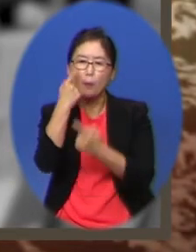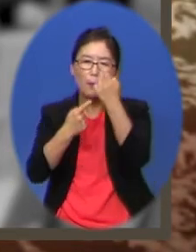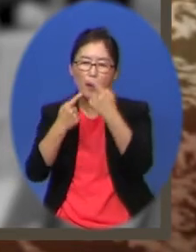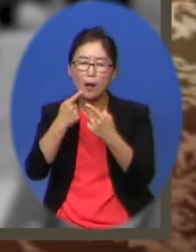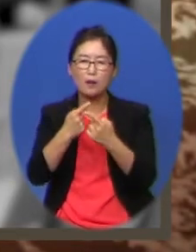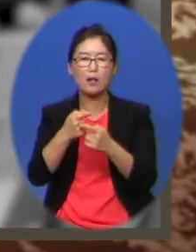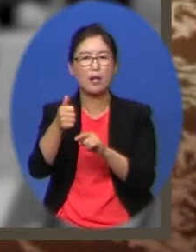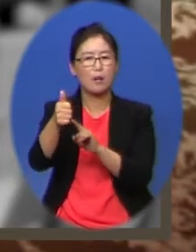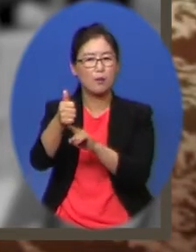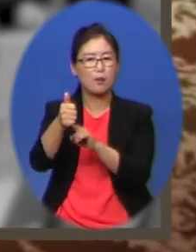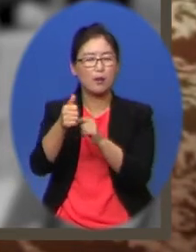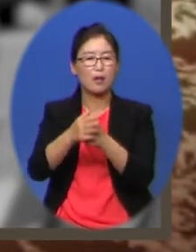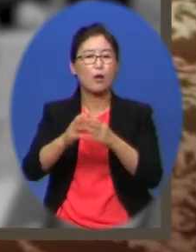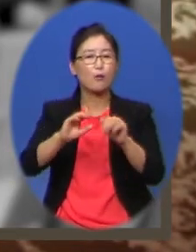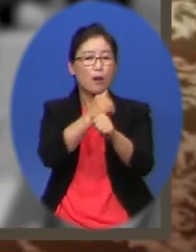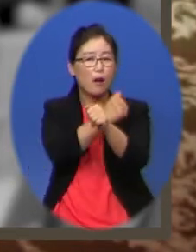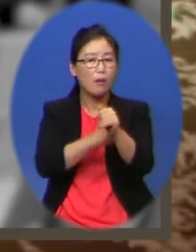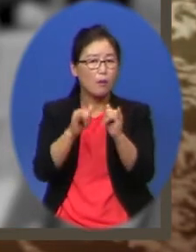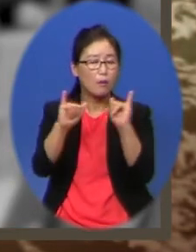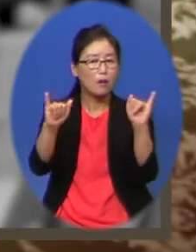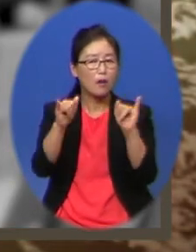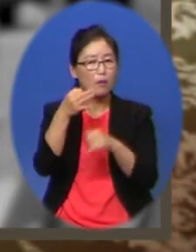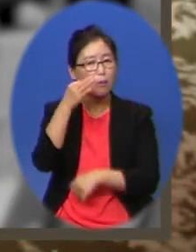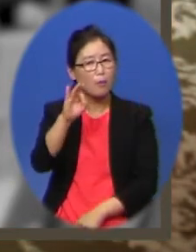국가유공자로 인정받을 수 있을까?